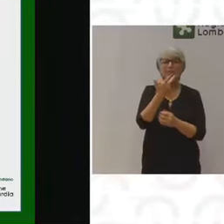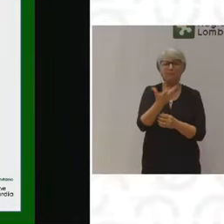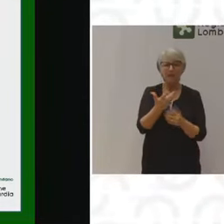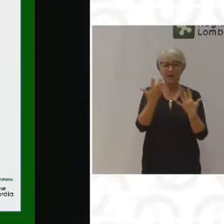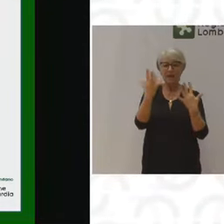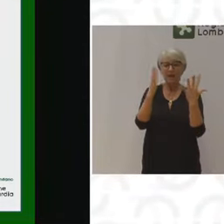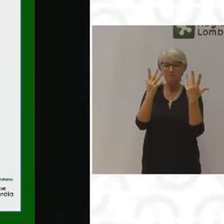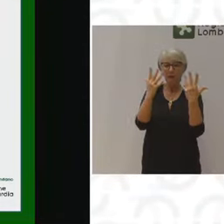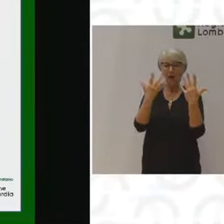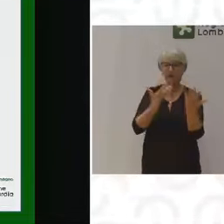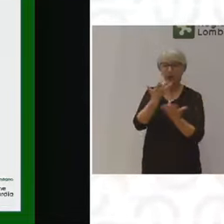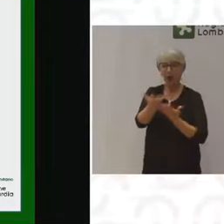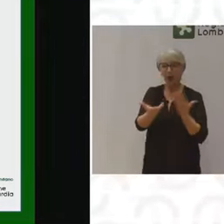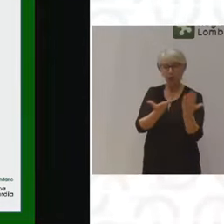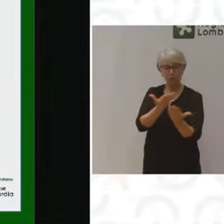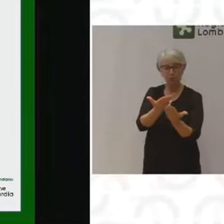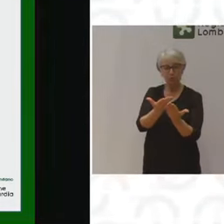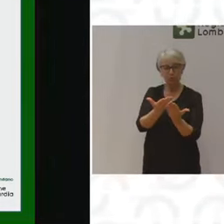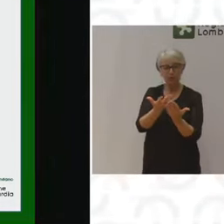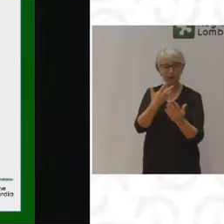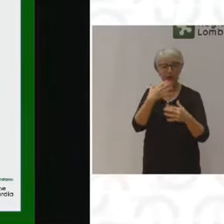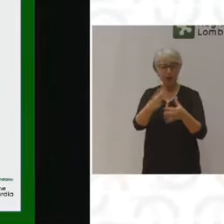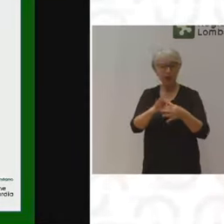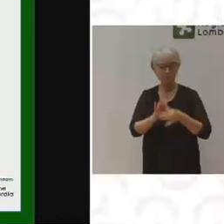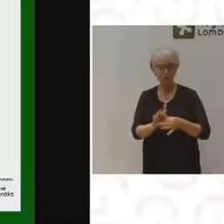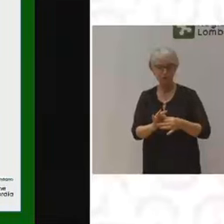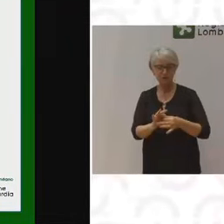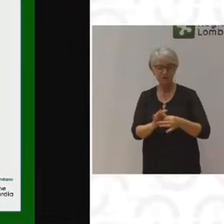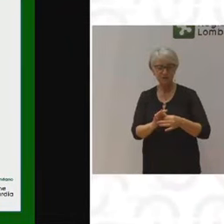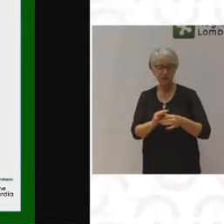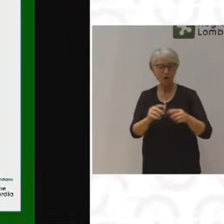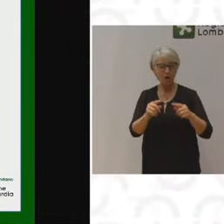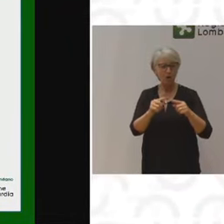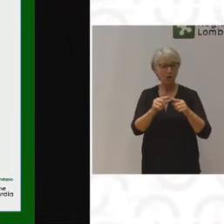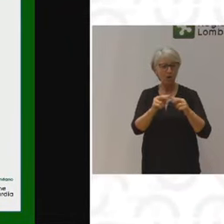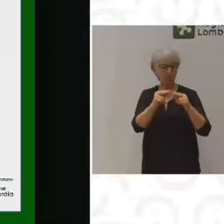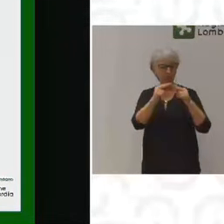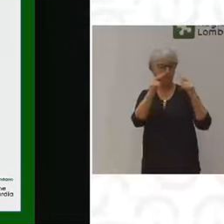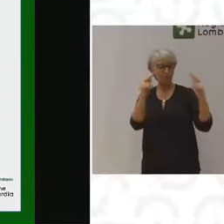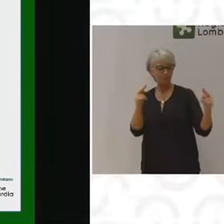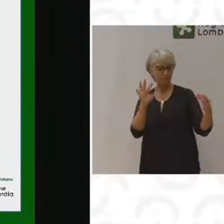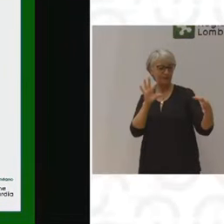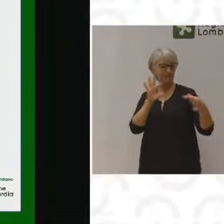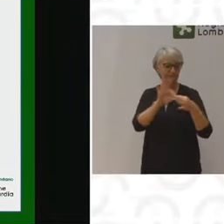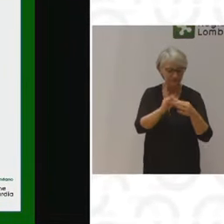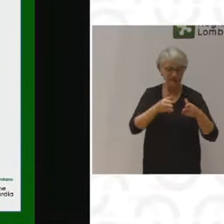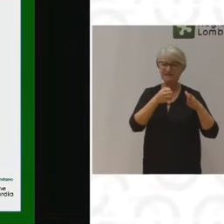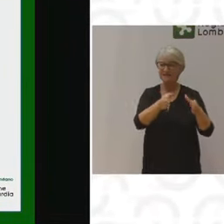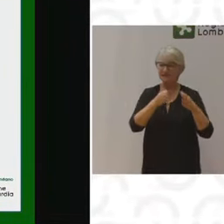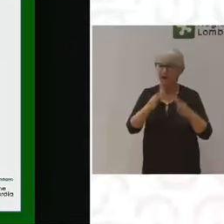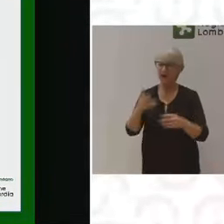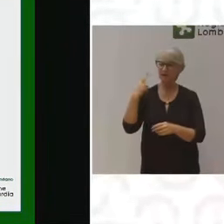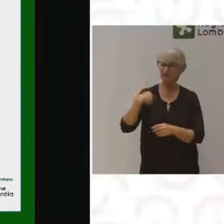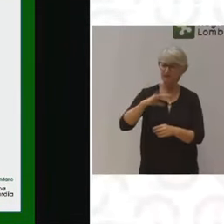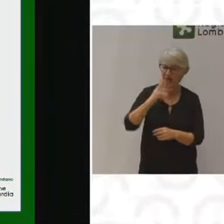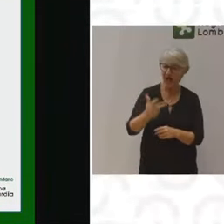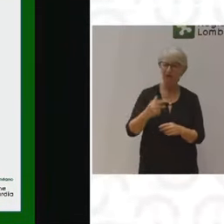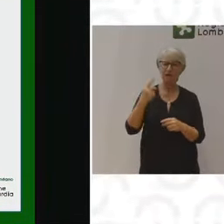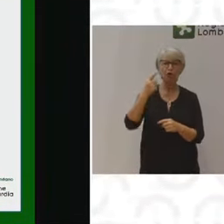mani che ti aiutano, che ti danno amicizia, e come ponti ti congiungono ad altre strade, ad altre vite, ad altri